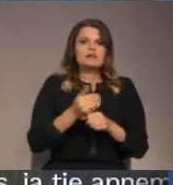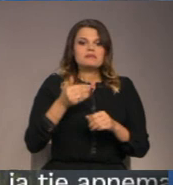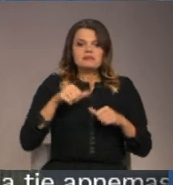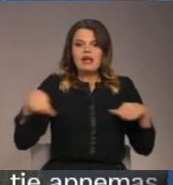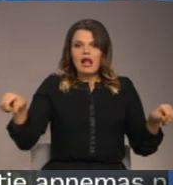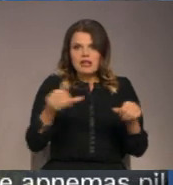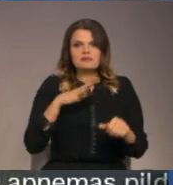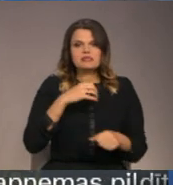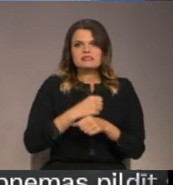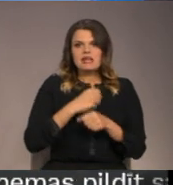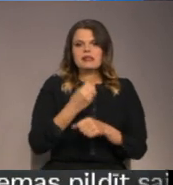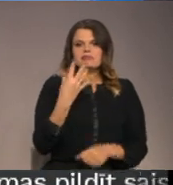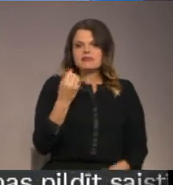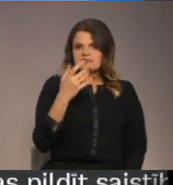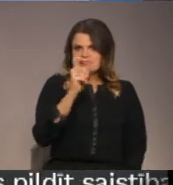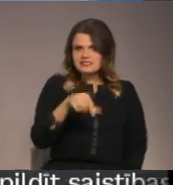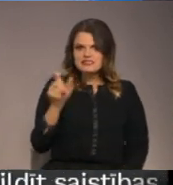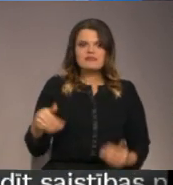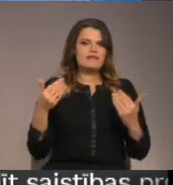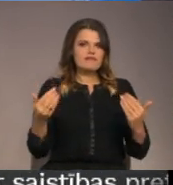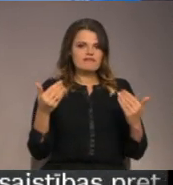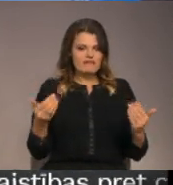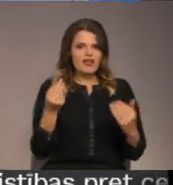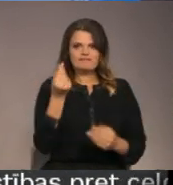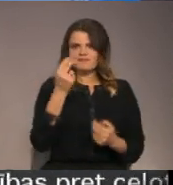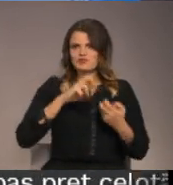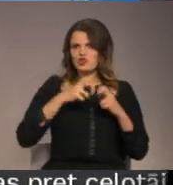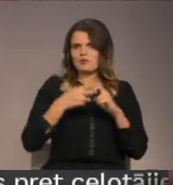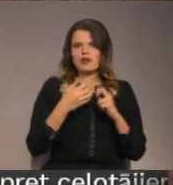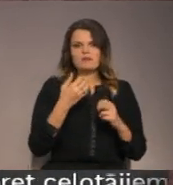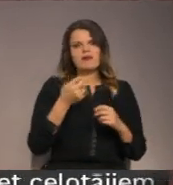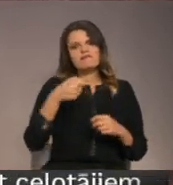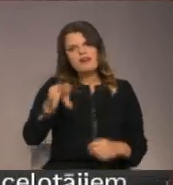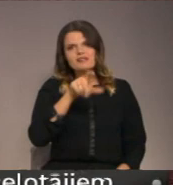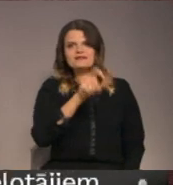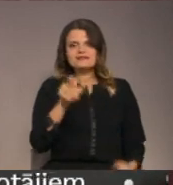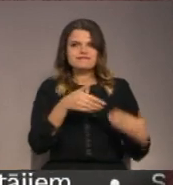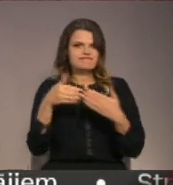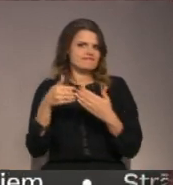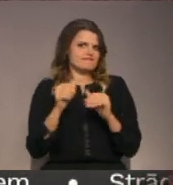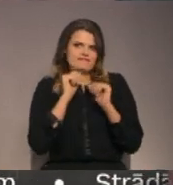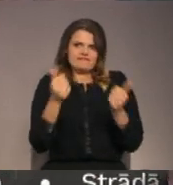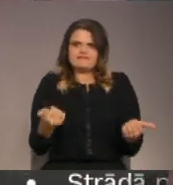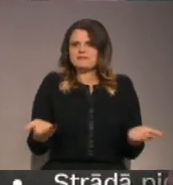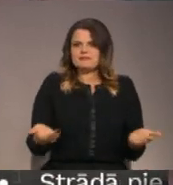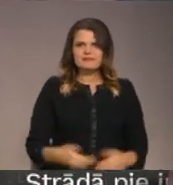karantīnas nodarbināja 15 cilvēkus. Tagad uzņēmums cieš finansiālus zaudējumus, jo pilnībā pārtraucis darbību.